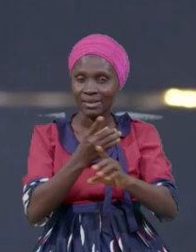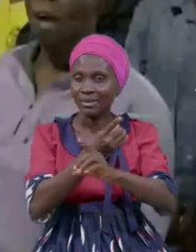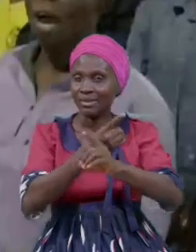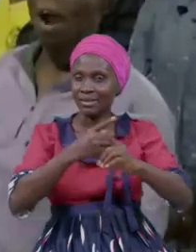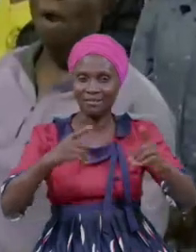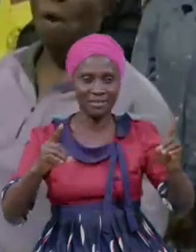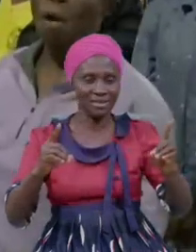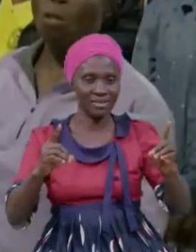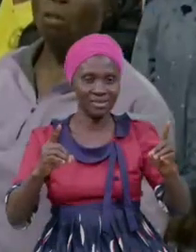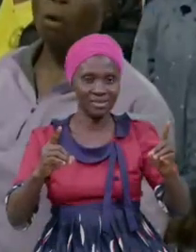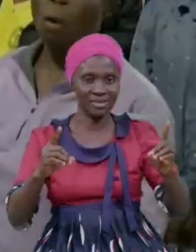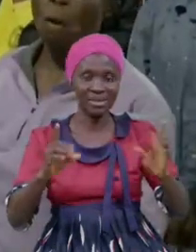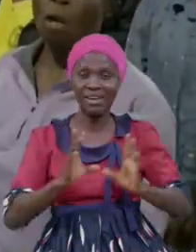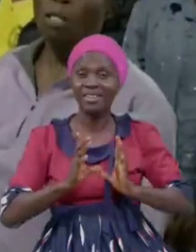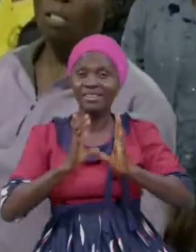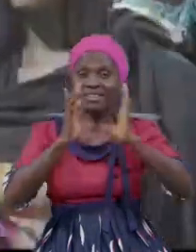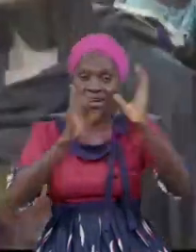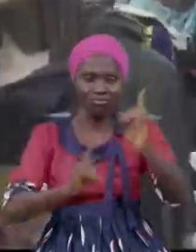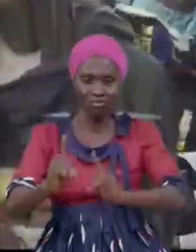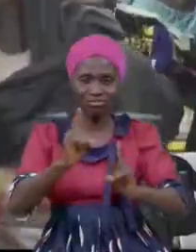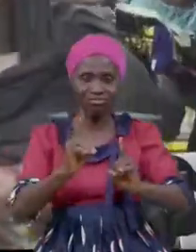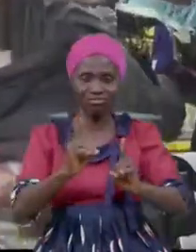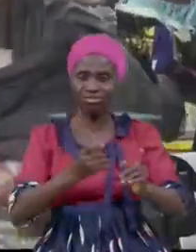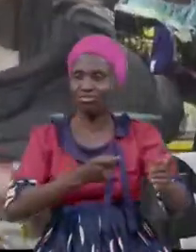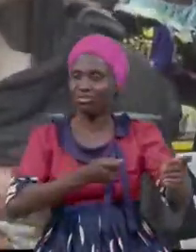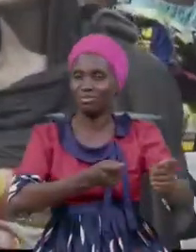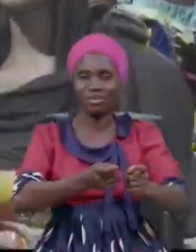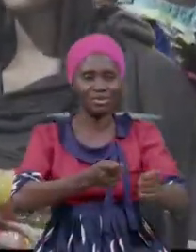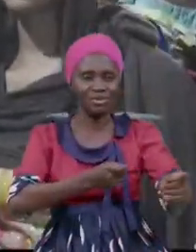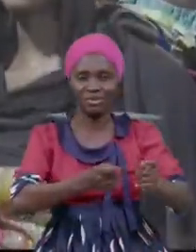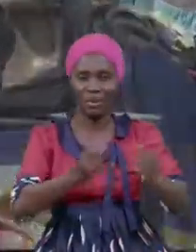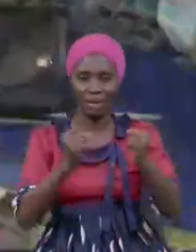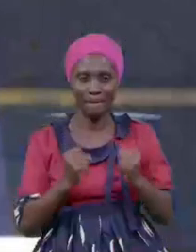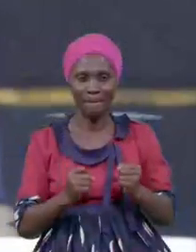Délivrance. Crie domination.